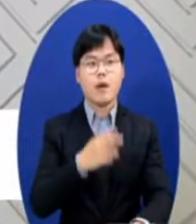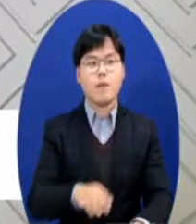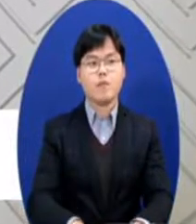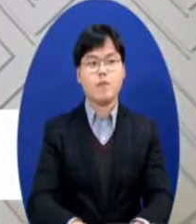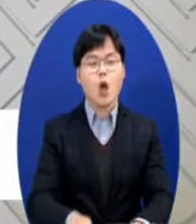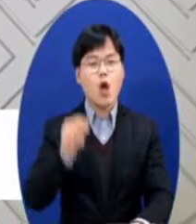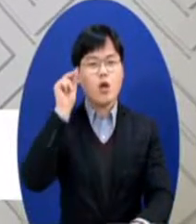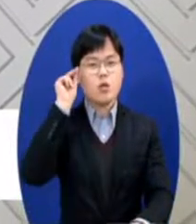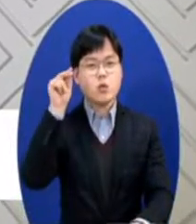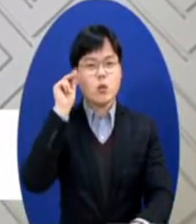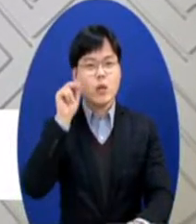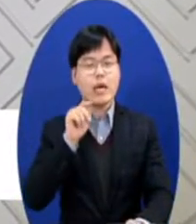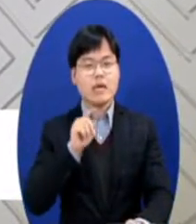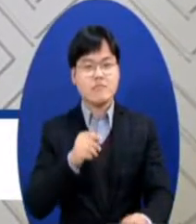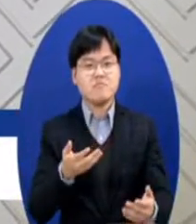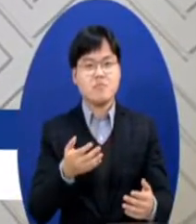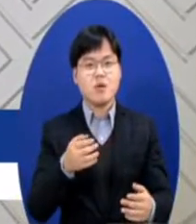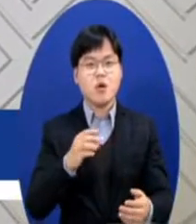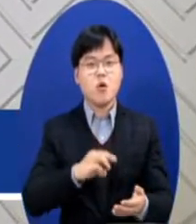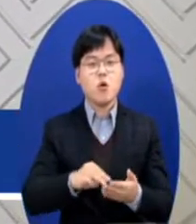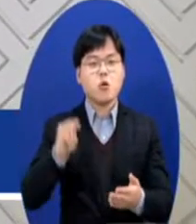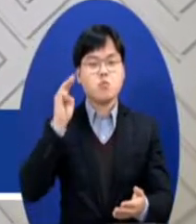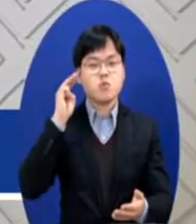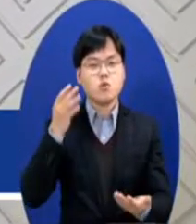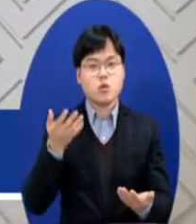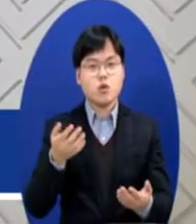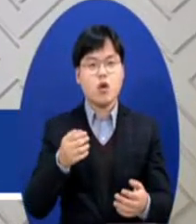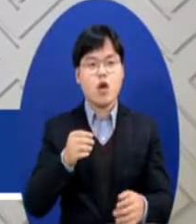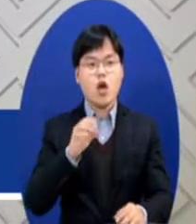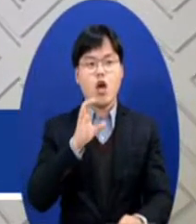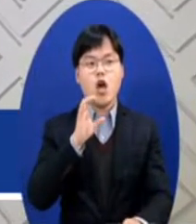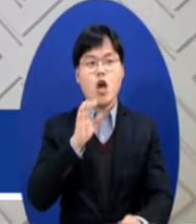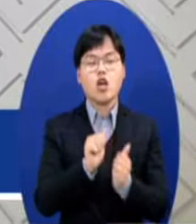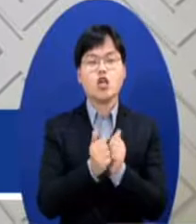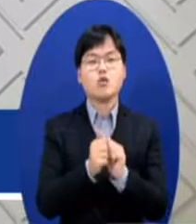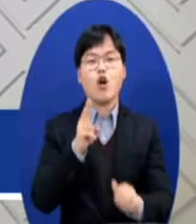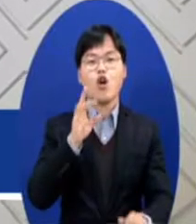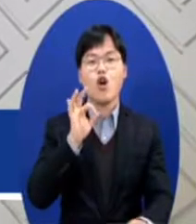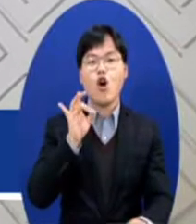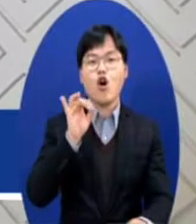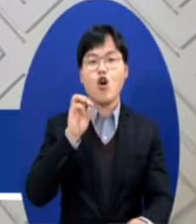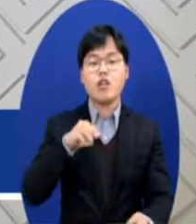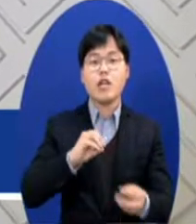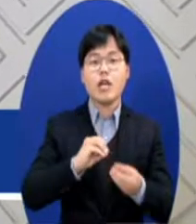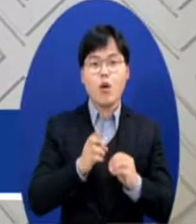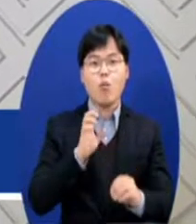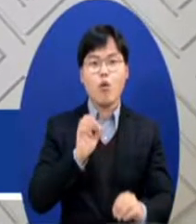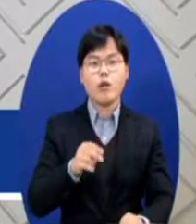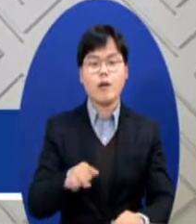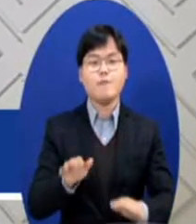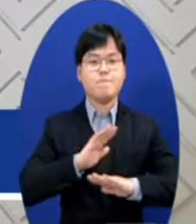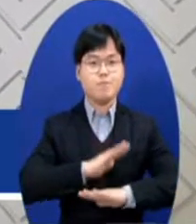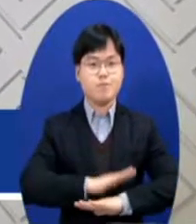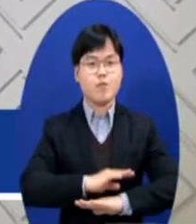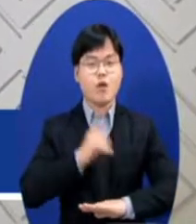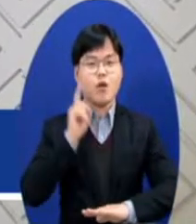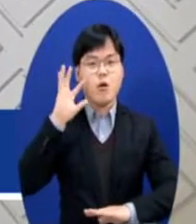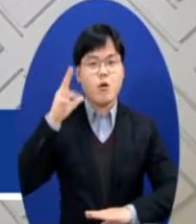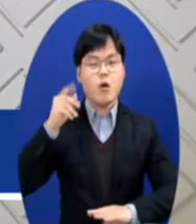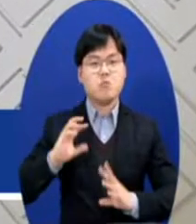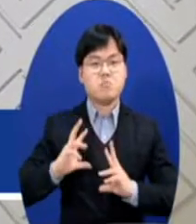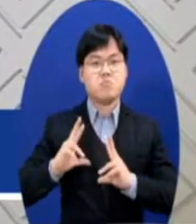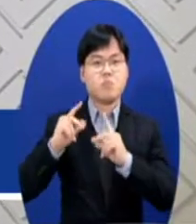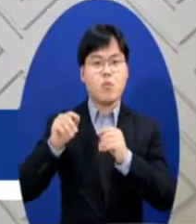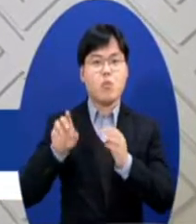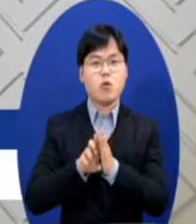байна. Суралцах арга барил хамгийн их төлөвшдөг насанд нь спорт төрөлтийн хөтөлбөрийг хэрэгжүүлэх юм бол төвлөрс сураа зэтгэн бодох чадвар нь